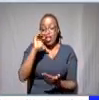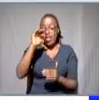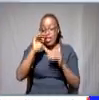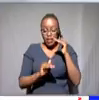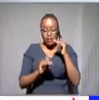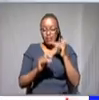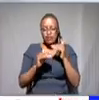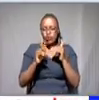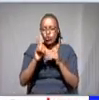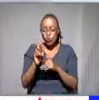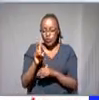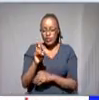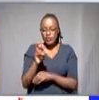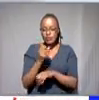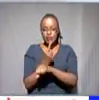sekendi 20?